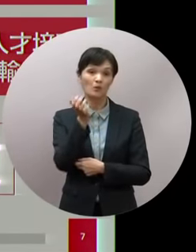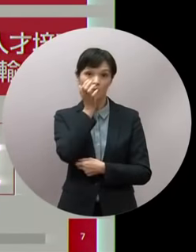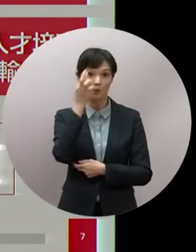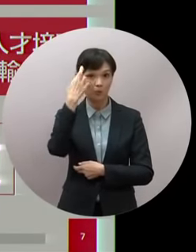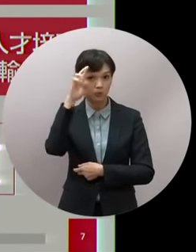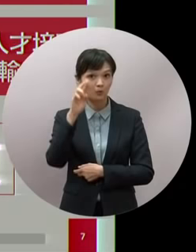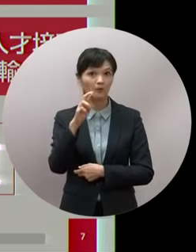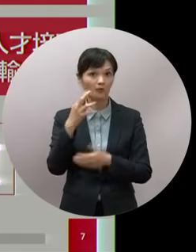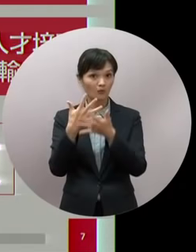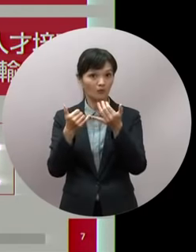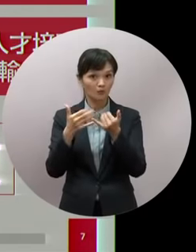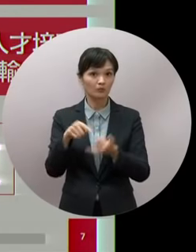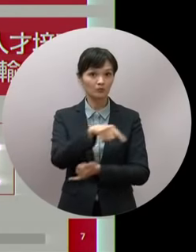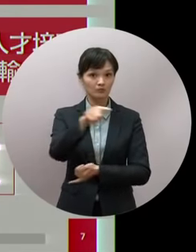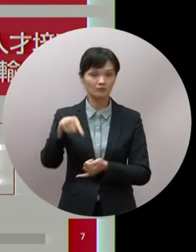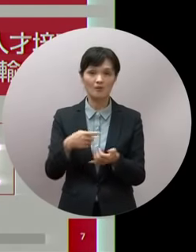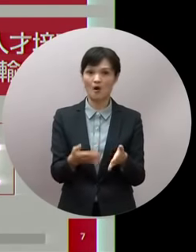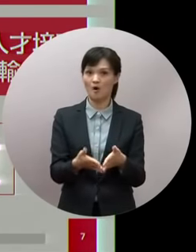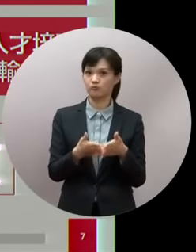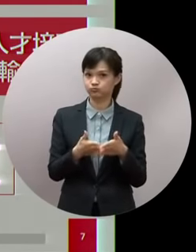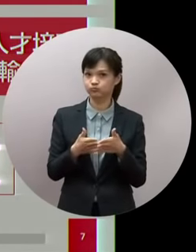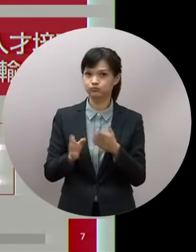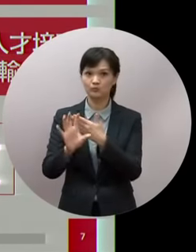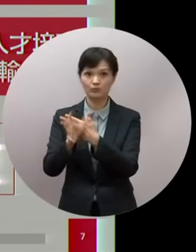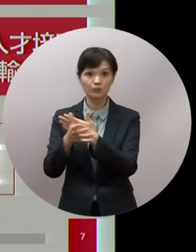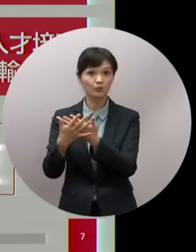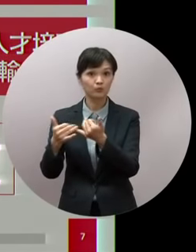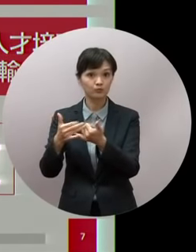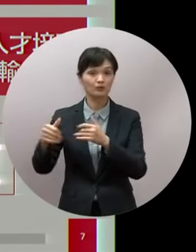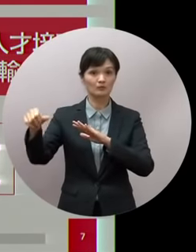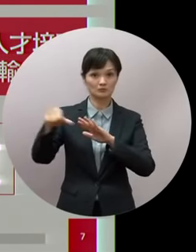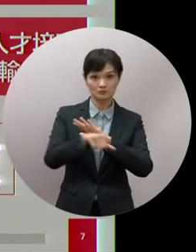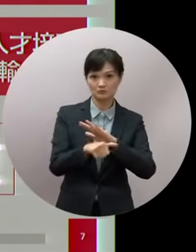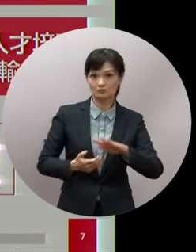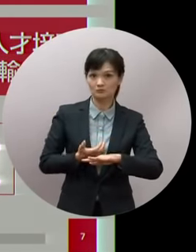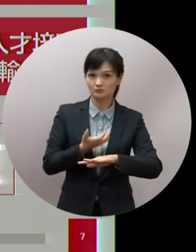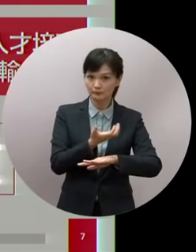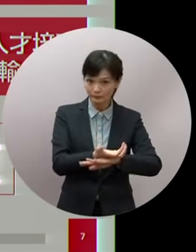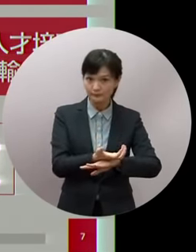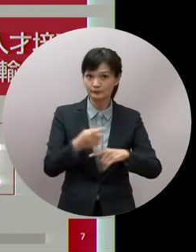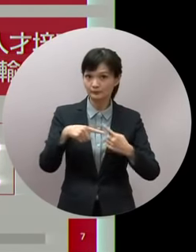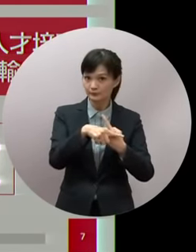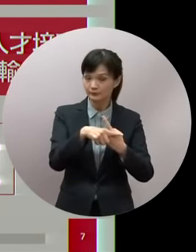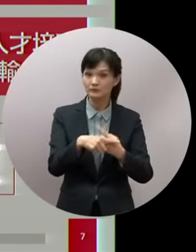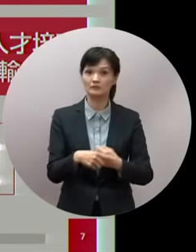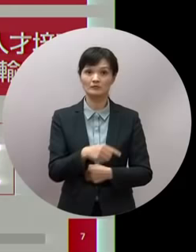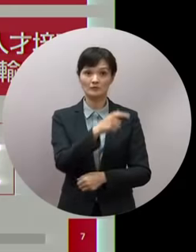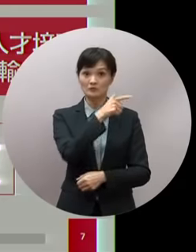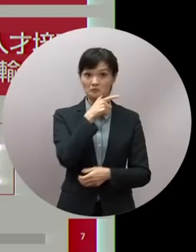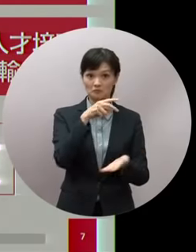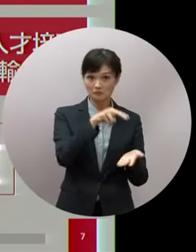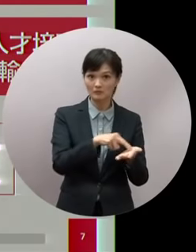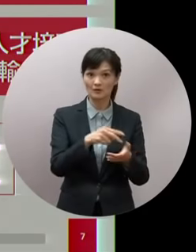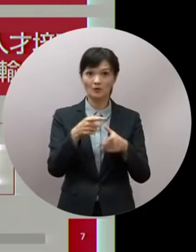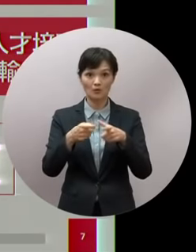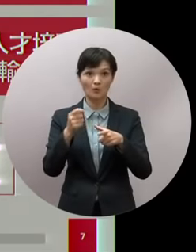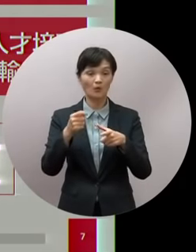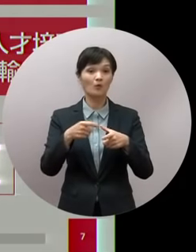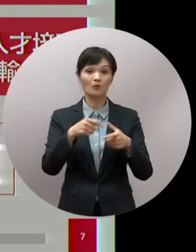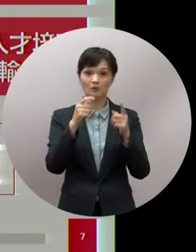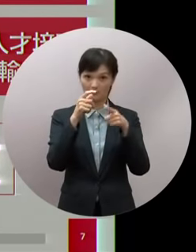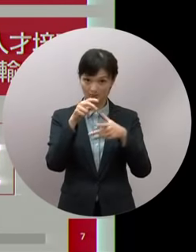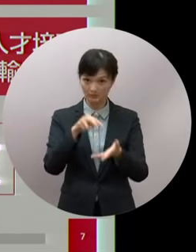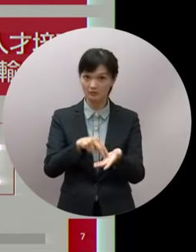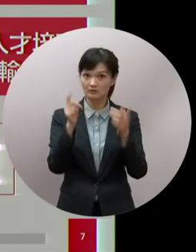能量也高度需要这些境外生来投入。所以不管是私立大学、公立大学，恢